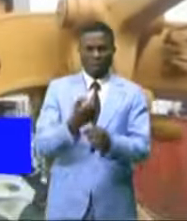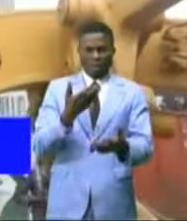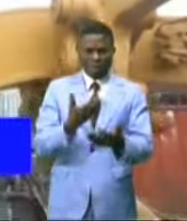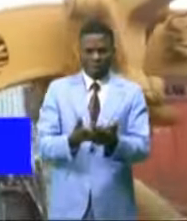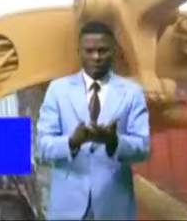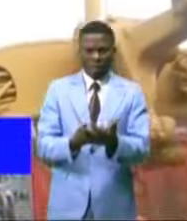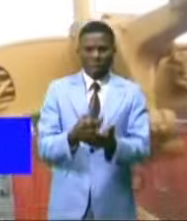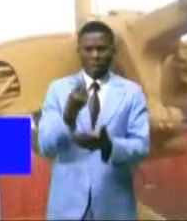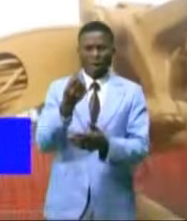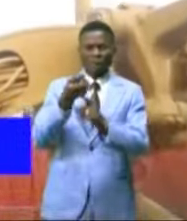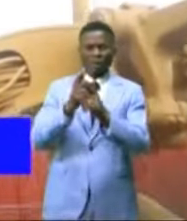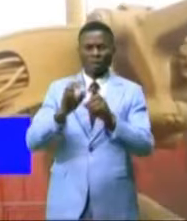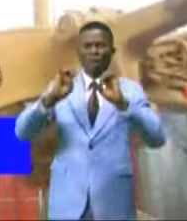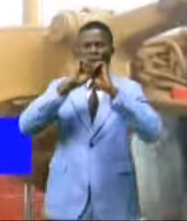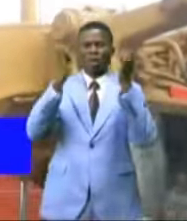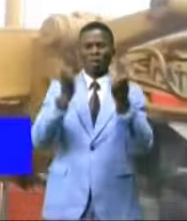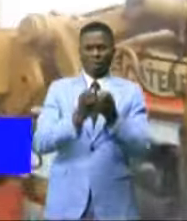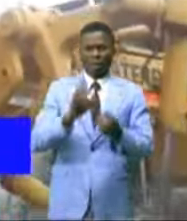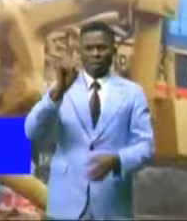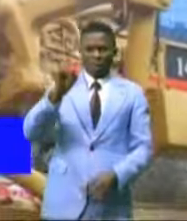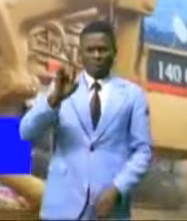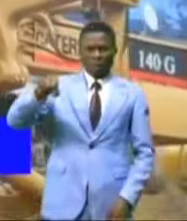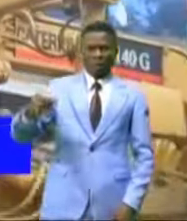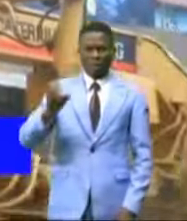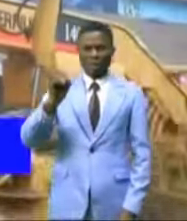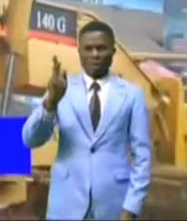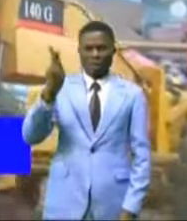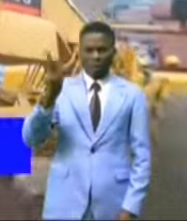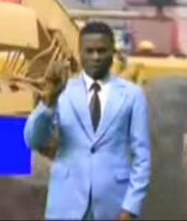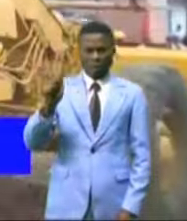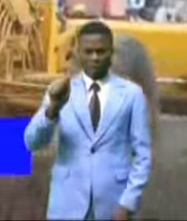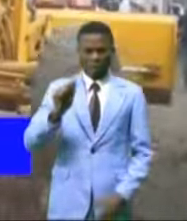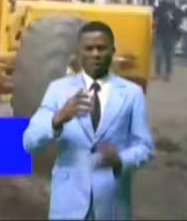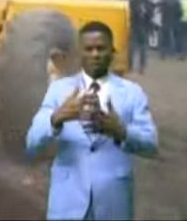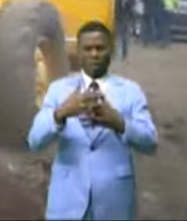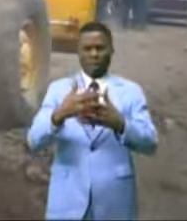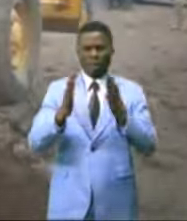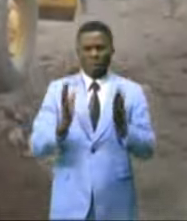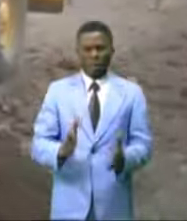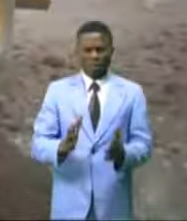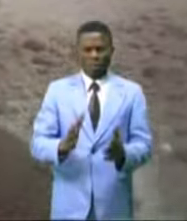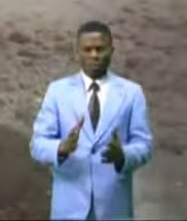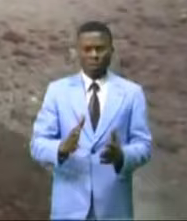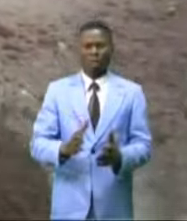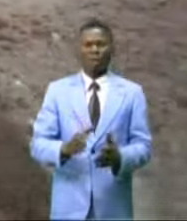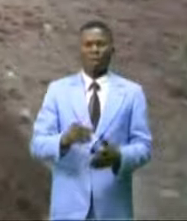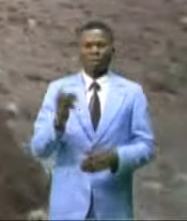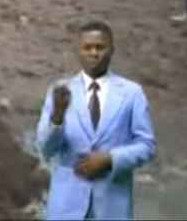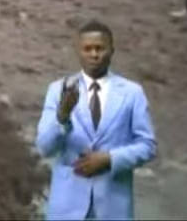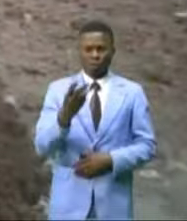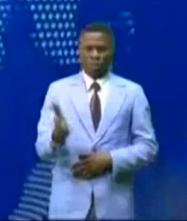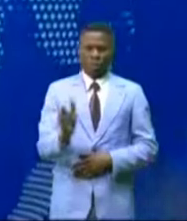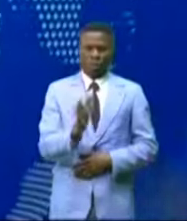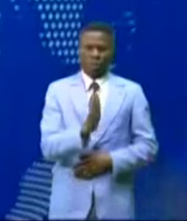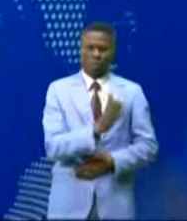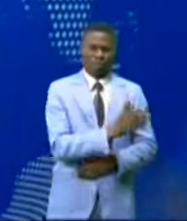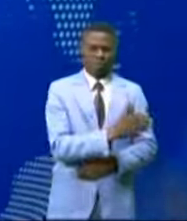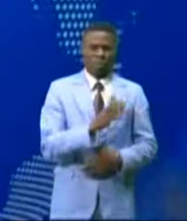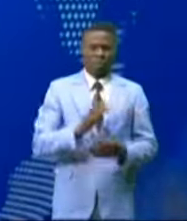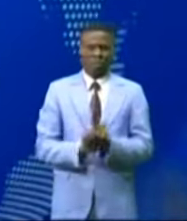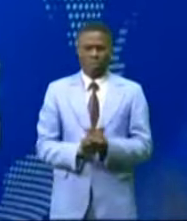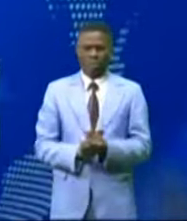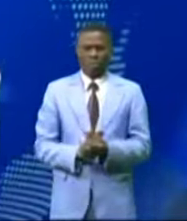préfinancement de l'entreprise jokas trading dans le cadre du Partenariat Public Privé